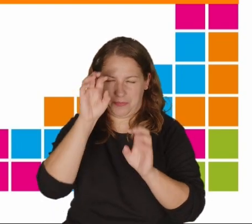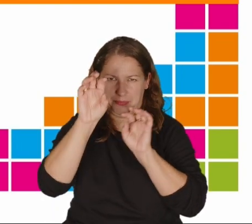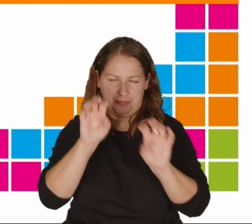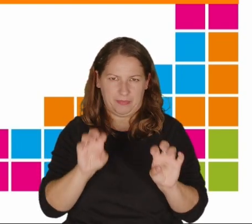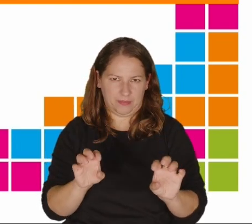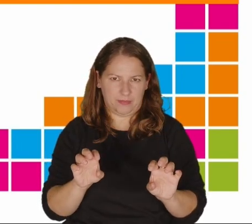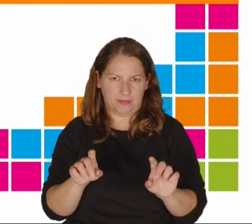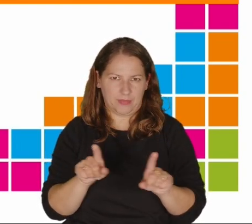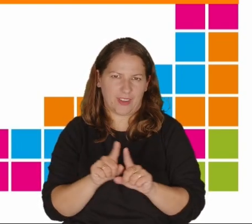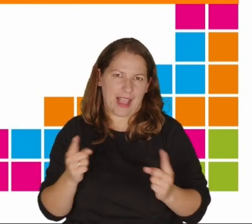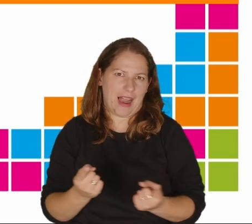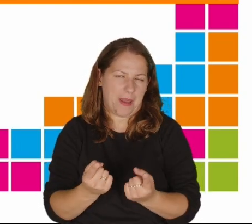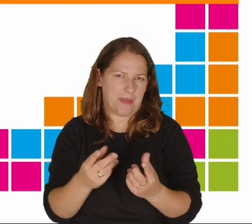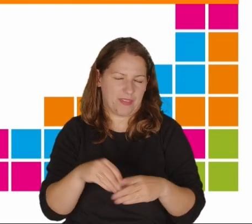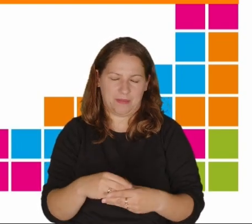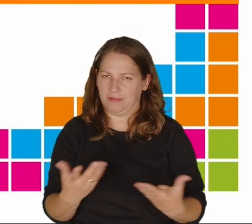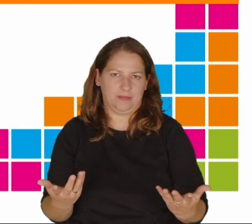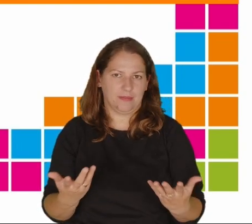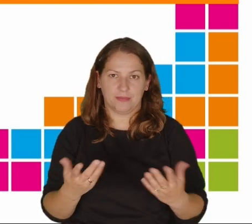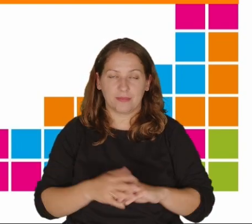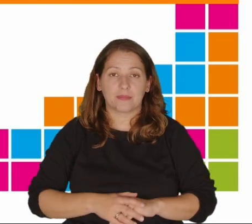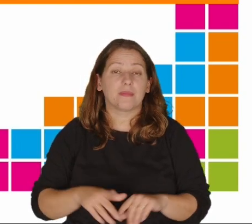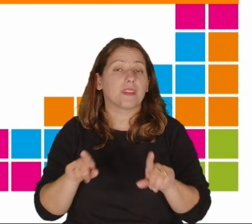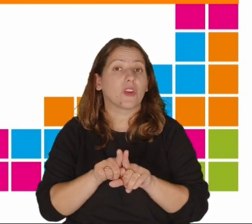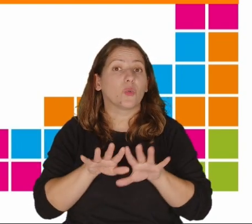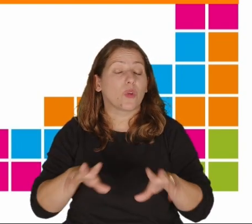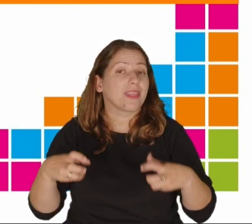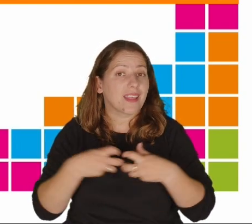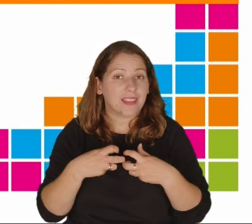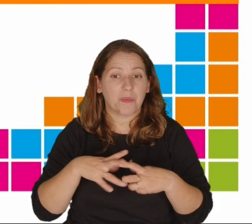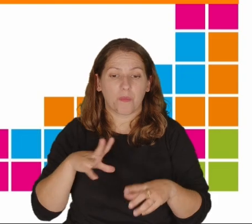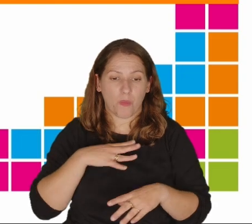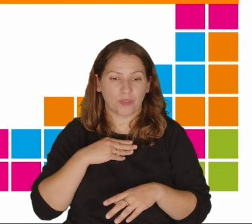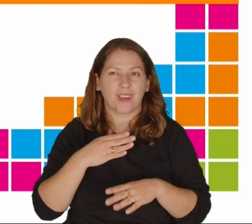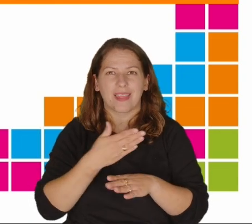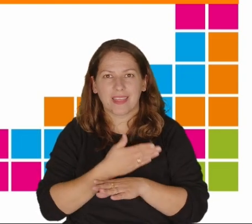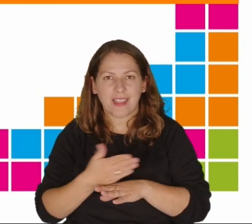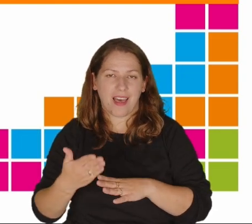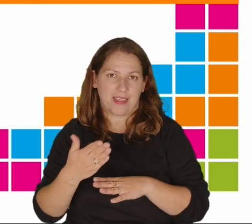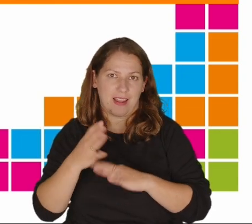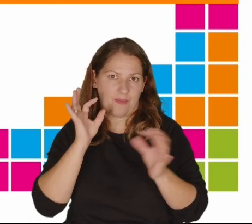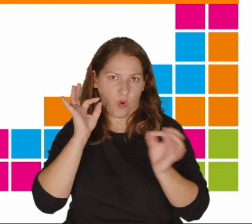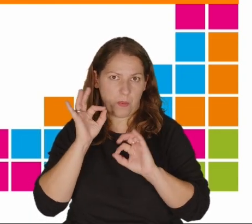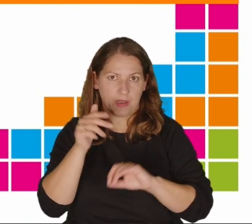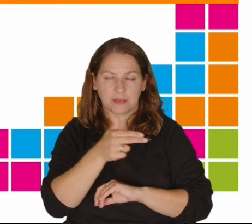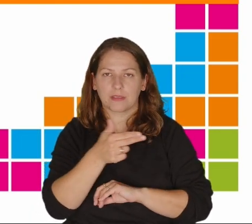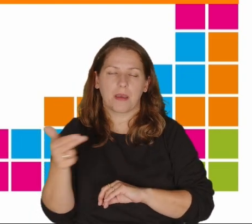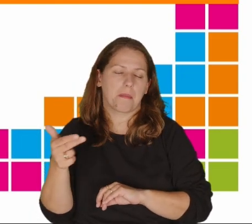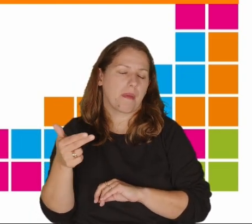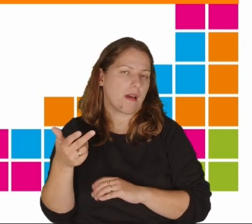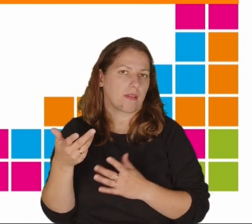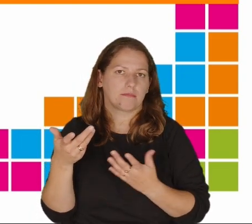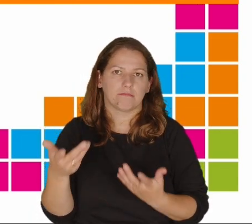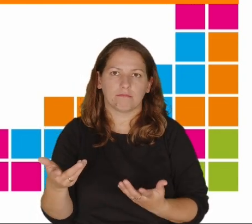marketingowych reklam. Też dużo w internecie można nadal spotkać informacji